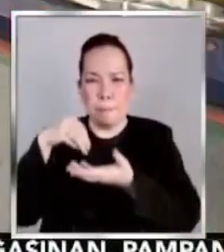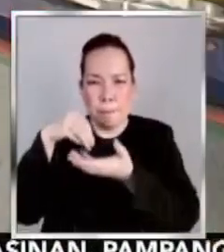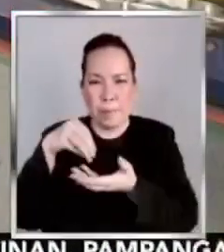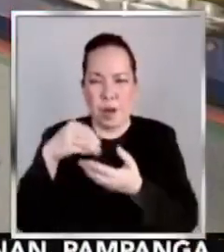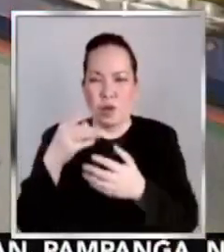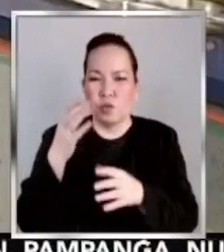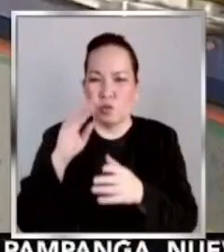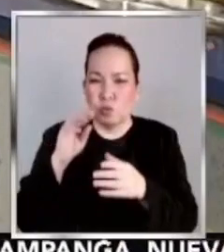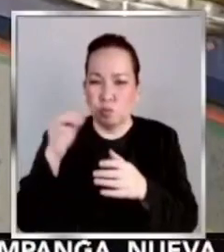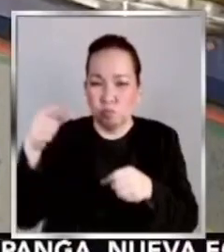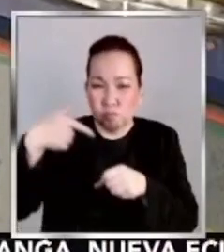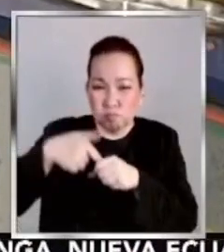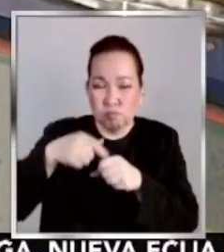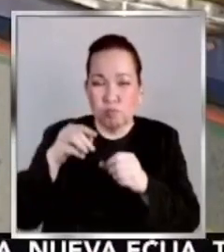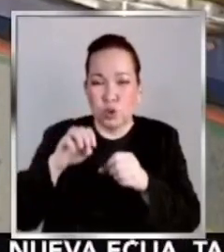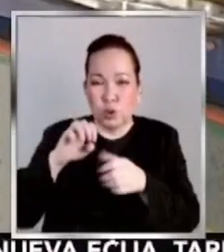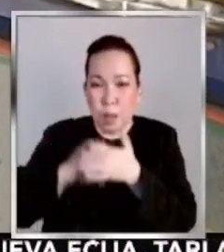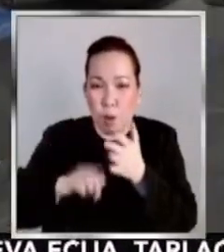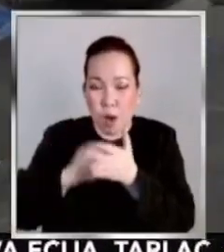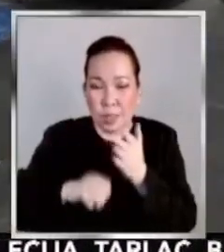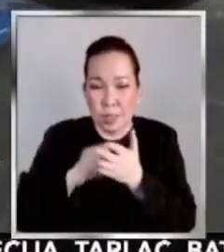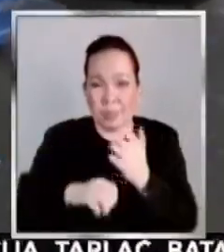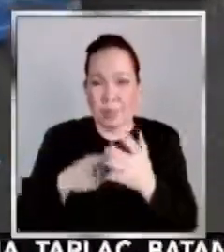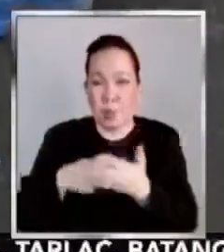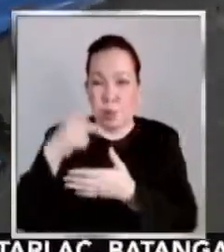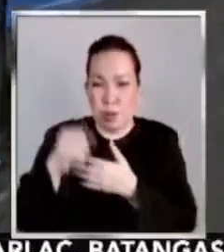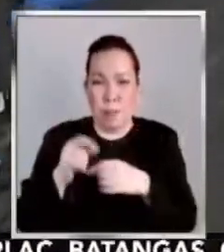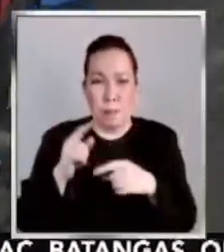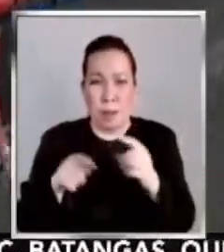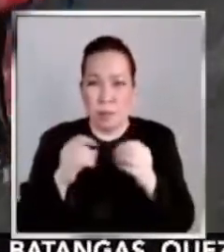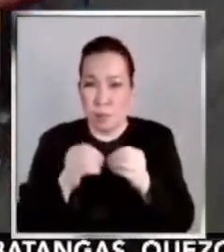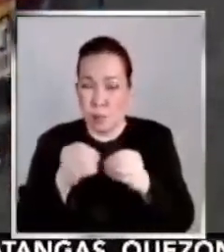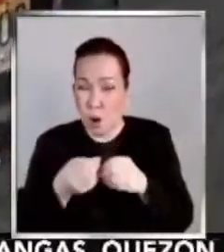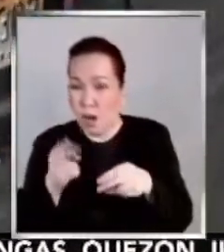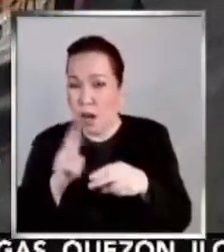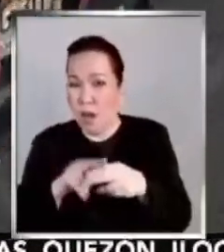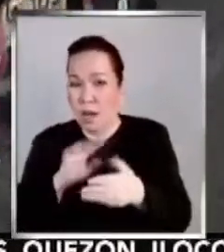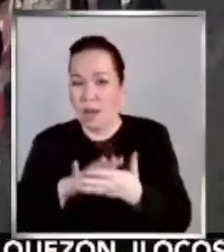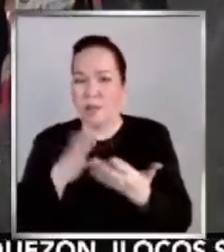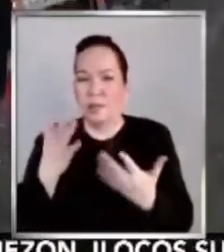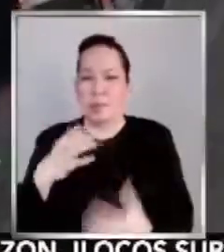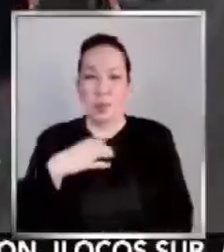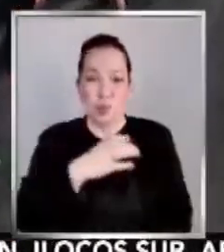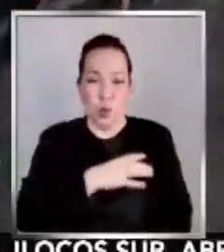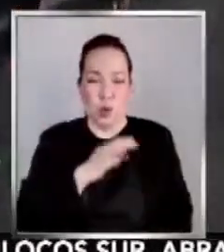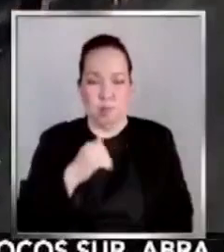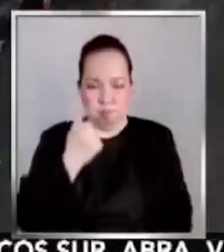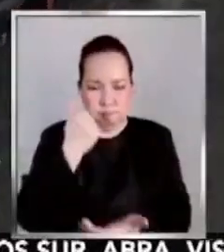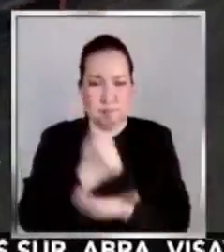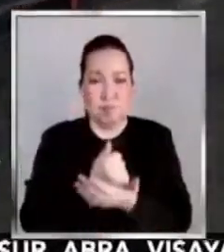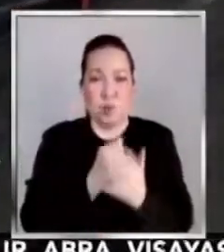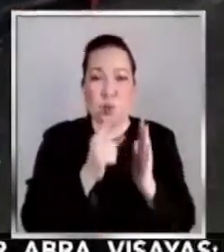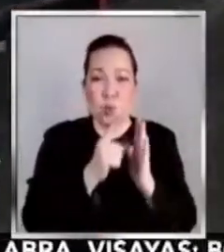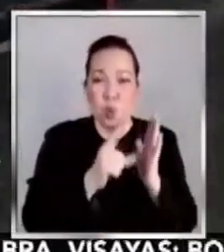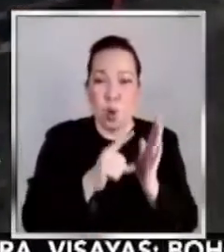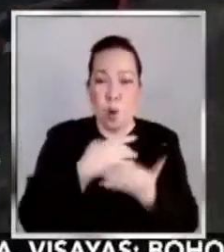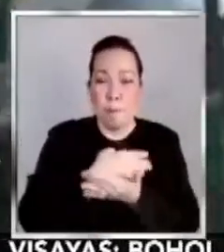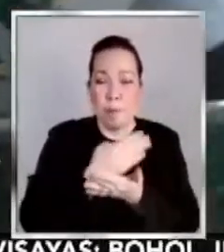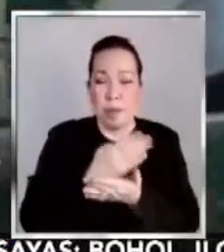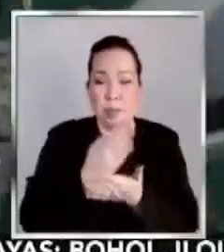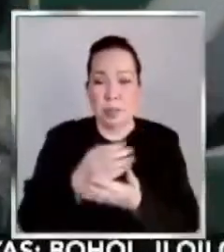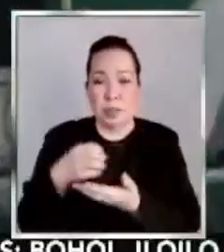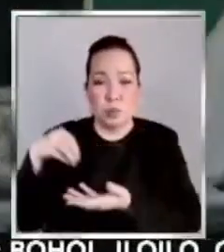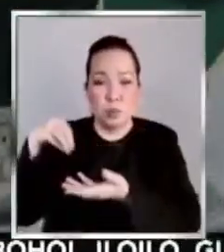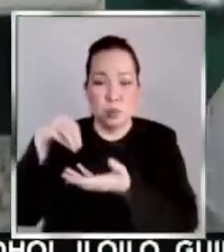gobyerno. Pero kung hihigit pa rito ang kailangan, kailangan ng pumasok ng Kongreso para amyendahan ang budget sa subsidiya o sa DOE